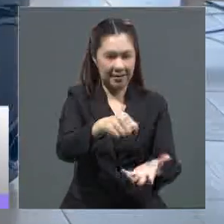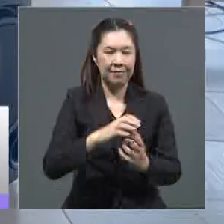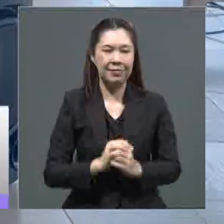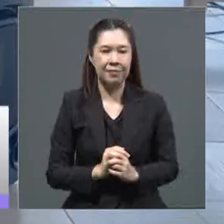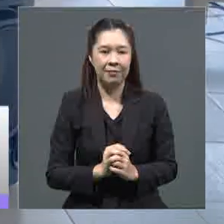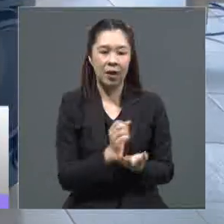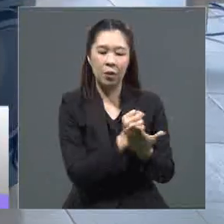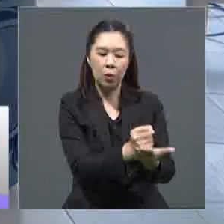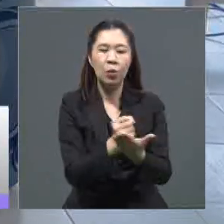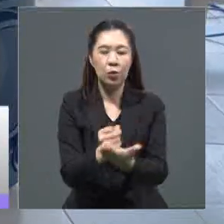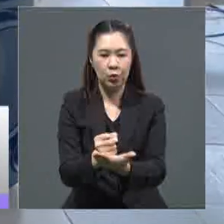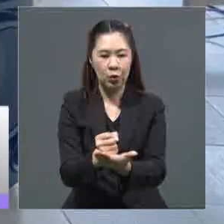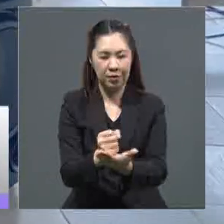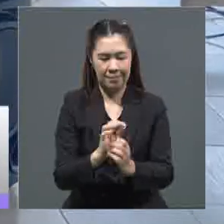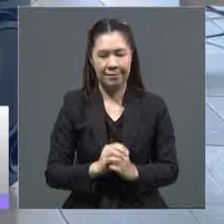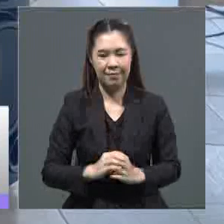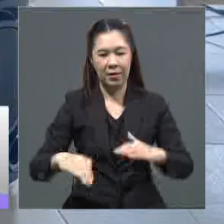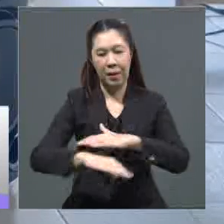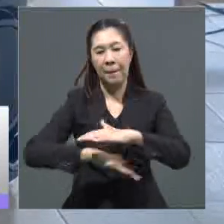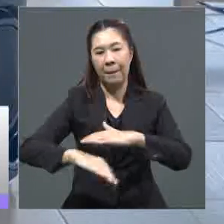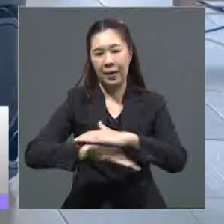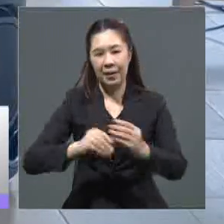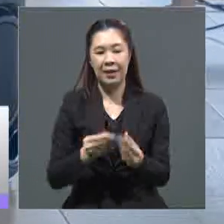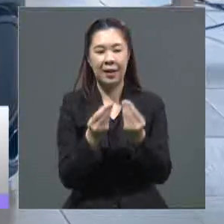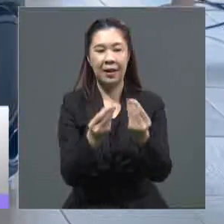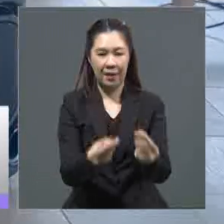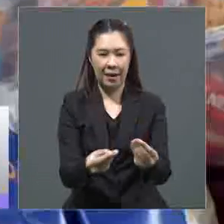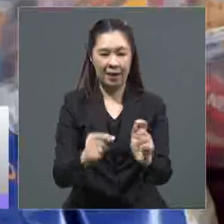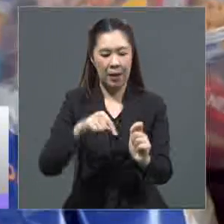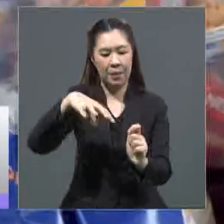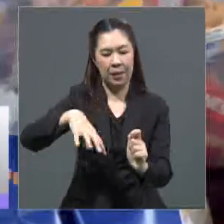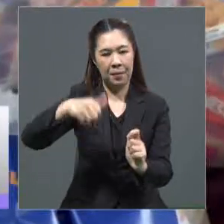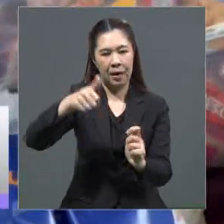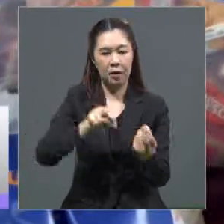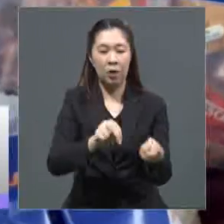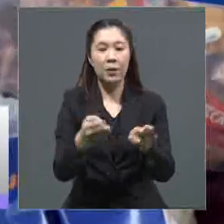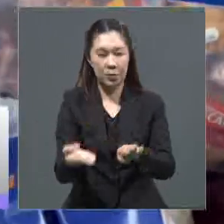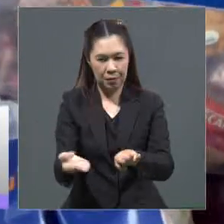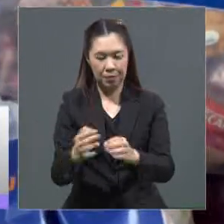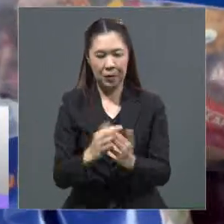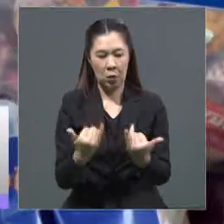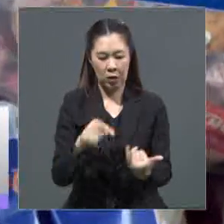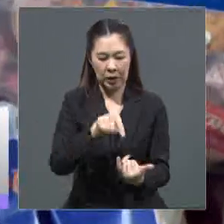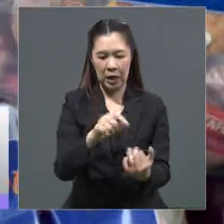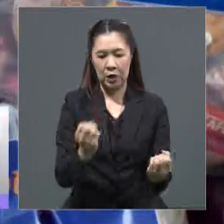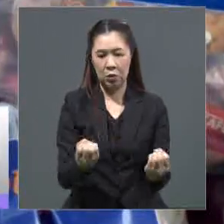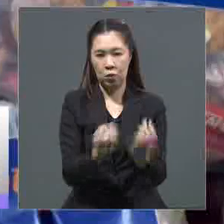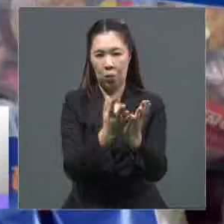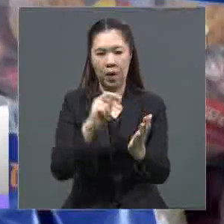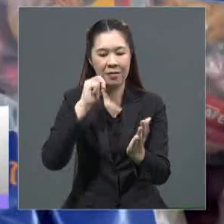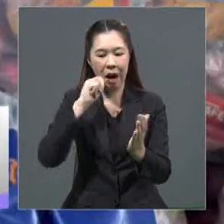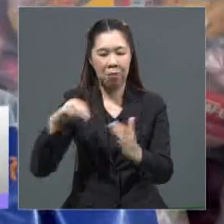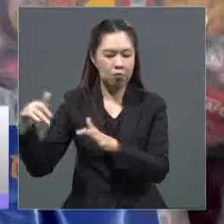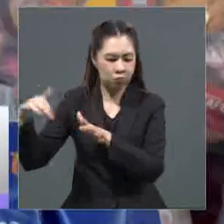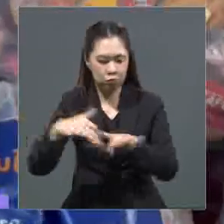บรรเทาความเดือดร้อนเบื้องต้นให้กับประชาชนที่ตำบลท่าค้ออำเภอเมืองนครพนมซึ่งจุดนี้ได้รับผลกระทบจากน้ำโขงที่ล้น